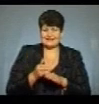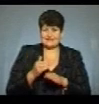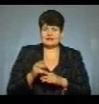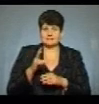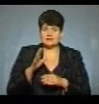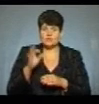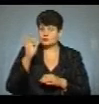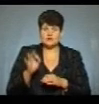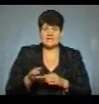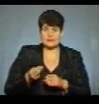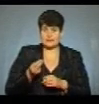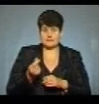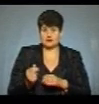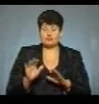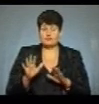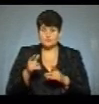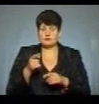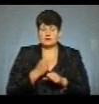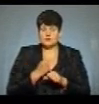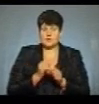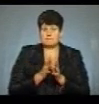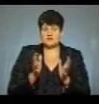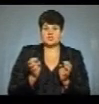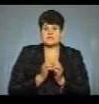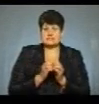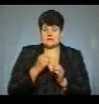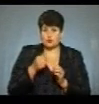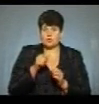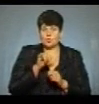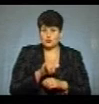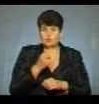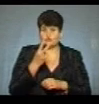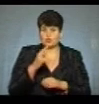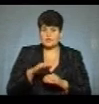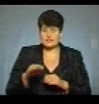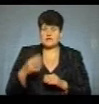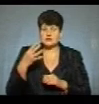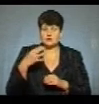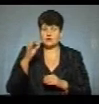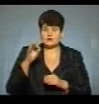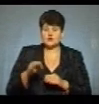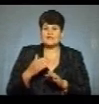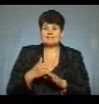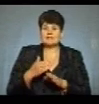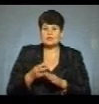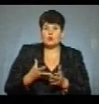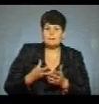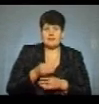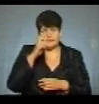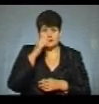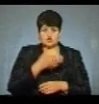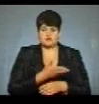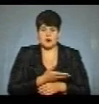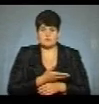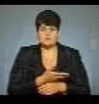не платить. У випадку, якщо він працює там більше 10 років, в нього двоє дітей, 40% кредиту платить держава за нього.